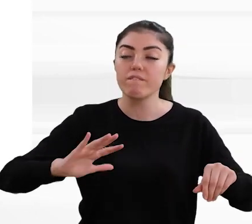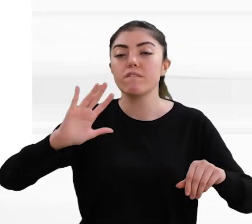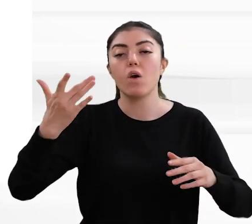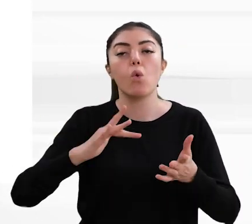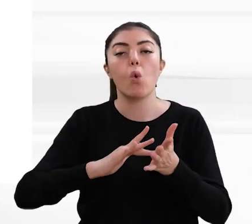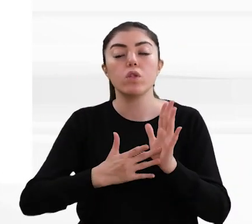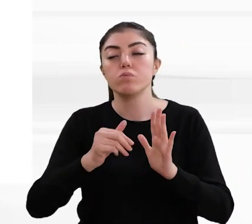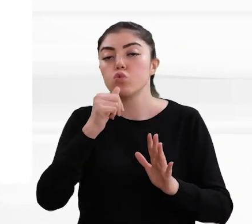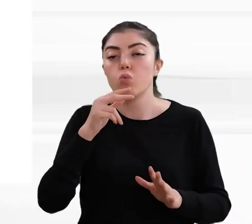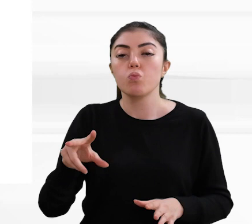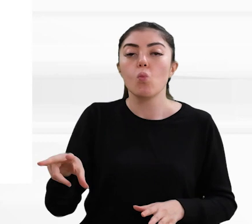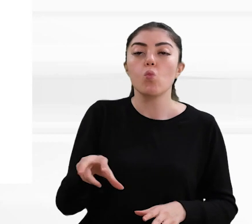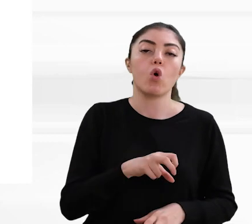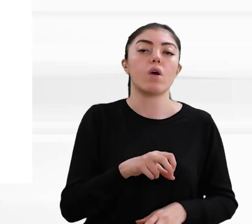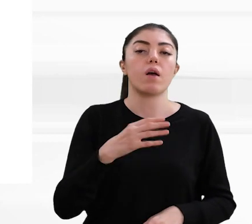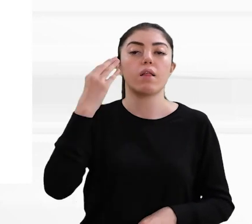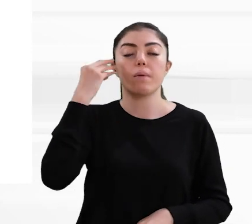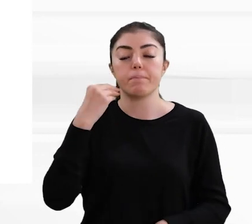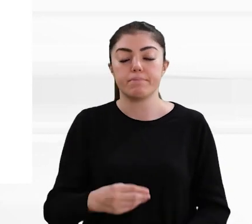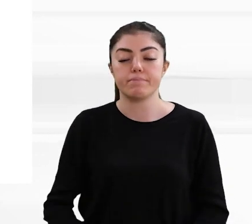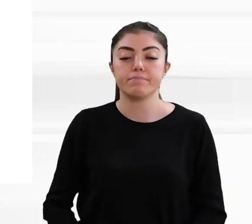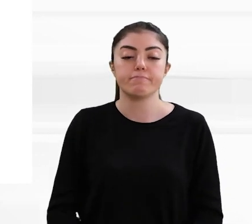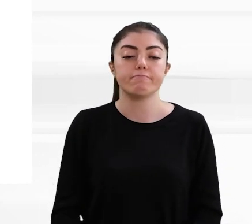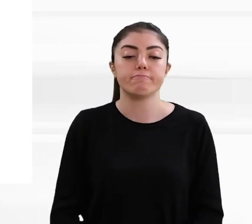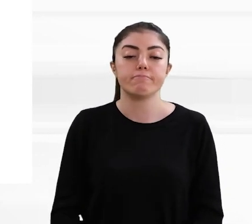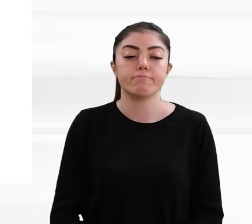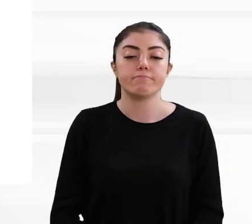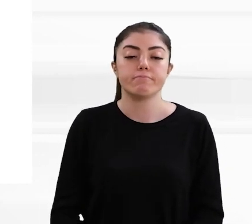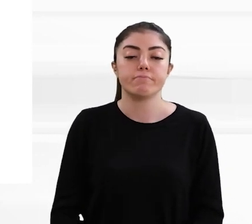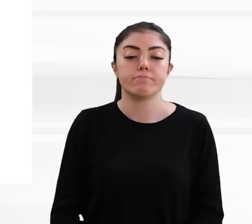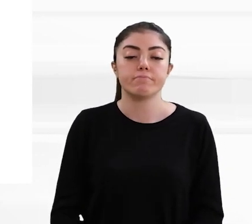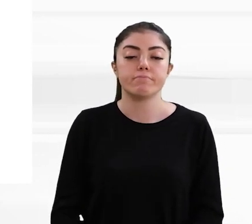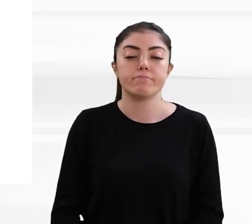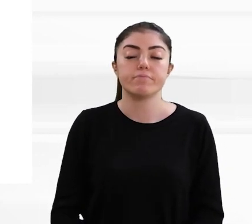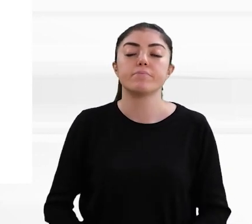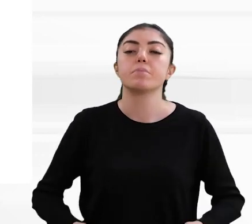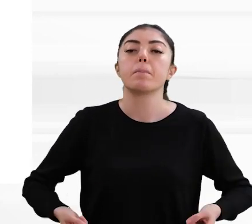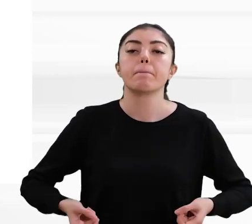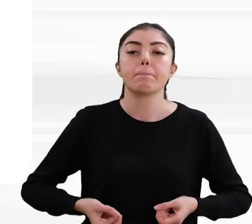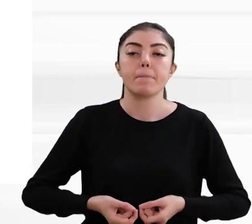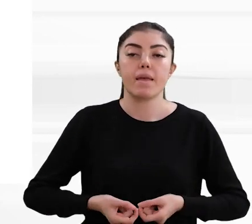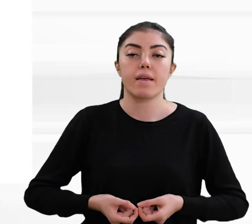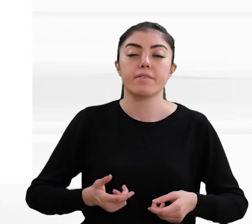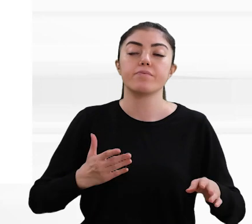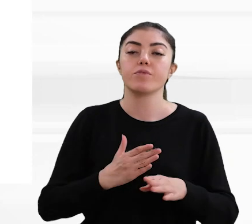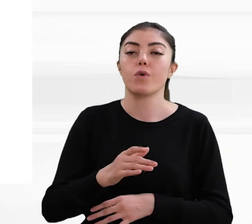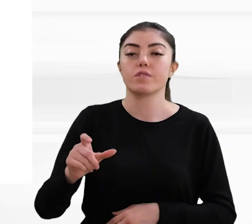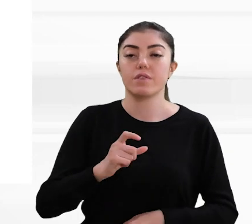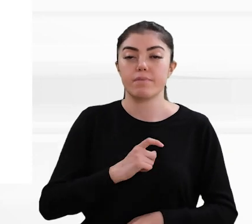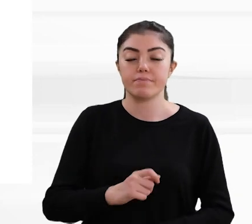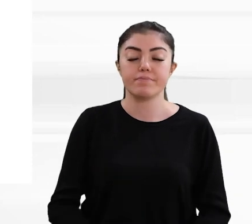da bulunduğu ortamdan suyu çektiğini ifade edebiliriz hangisi yanlıştır dediği için suyun aktif taşıma ile